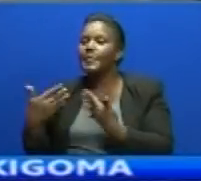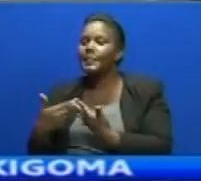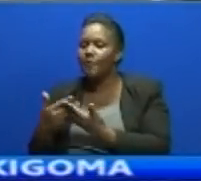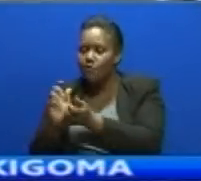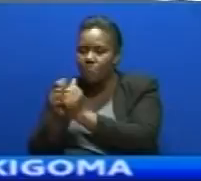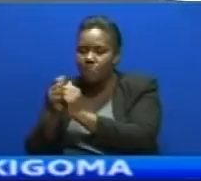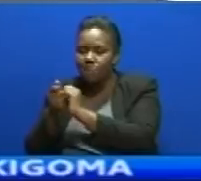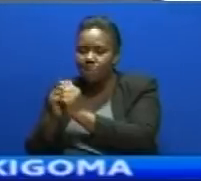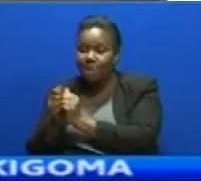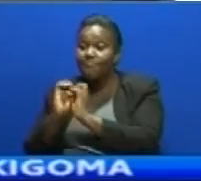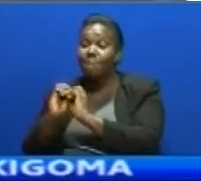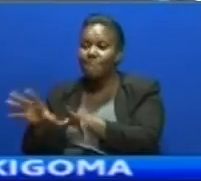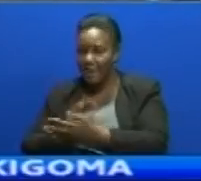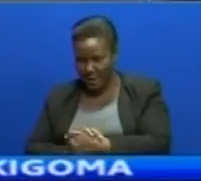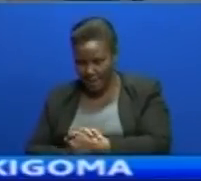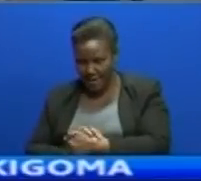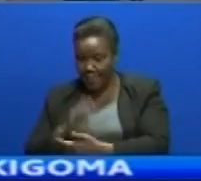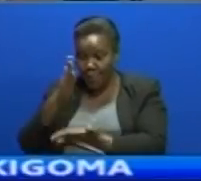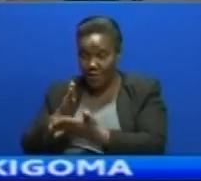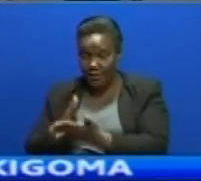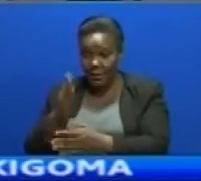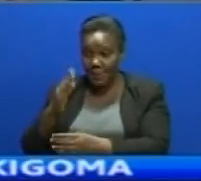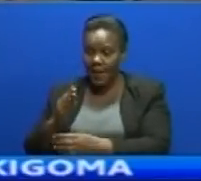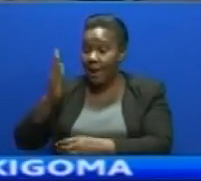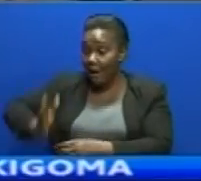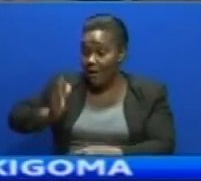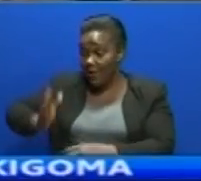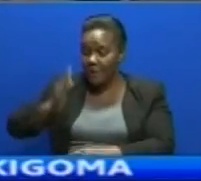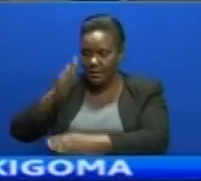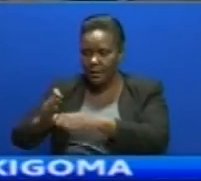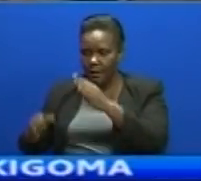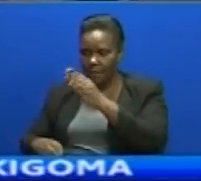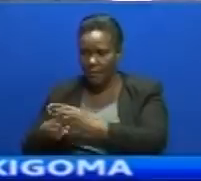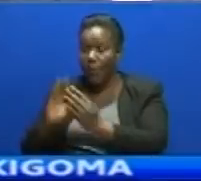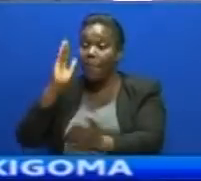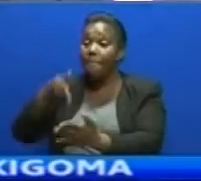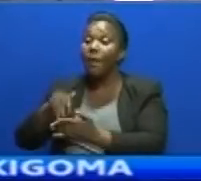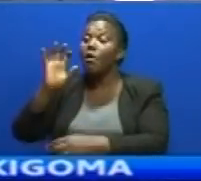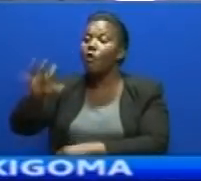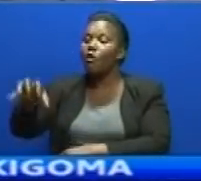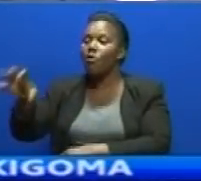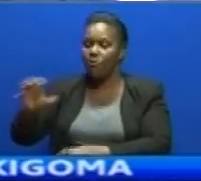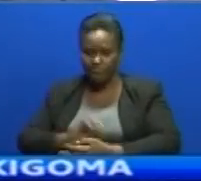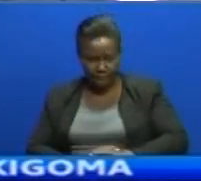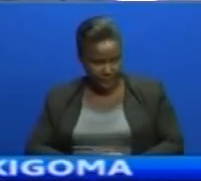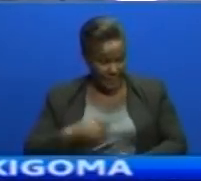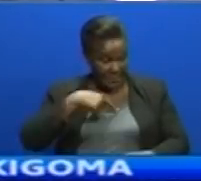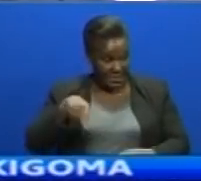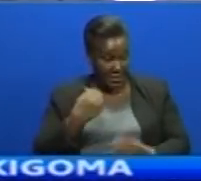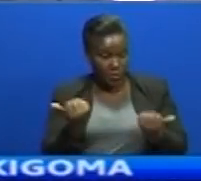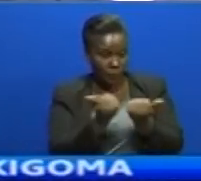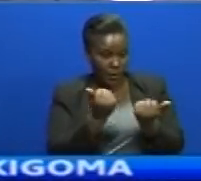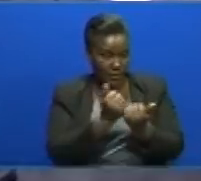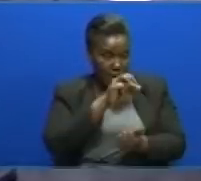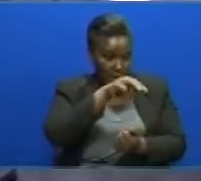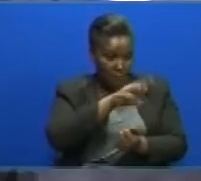ujenzi wa reli hii ya kisasa kujengwa hadi chini ya Jamhuri ya Kidemokrasia ya Kongo. Tunayo MOU ambayo tunaanza kuireview